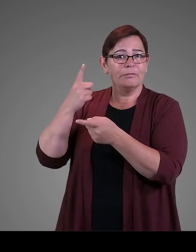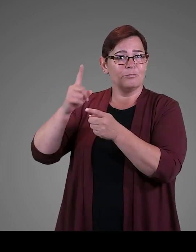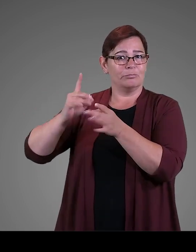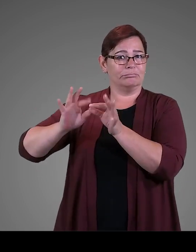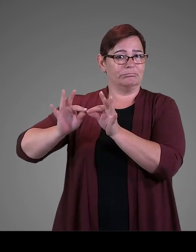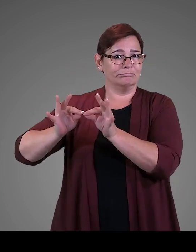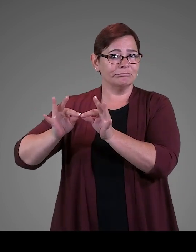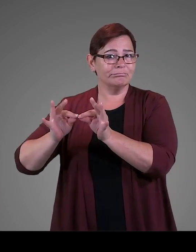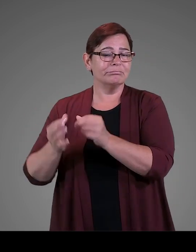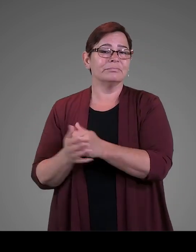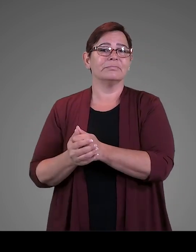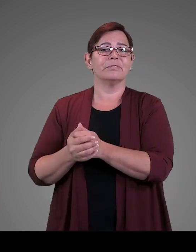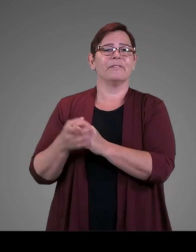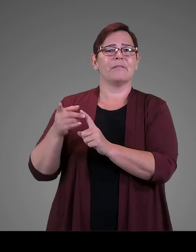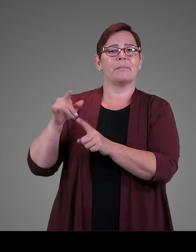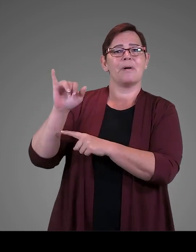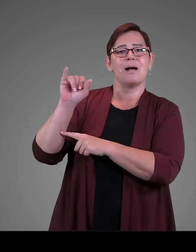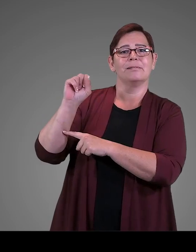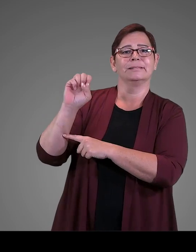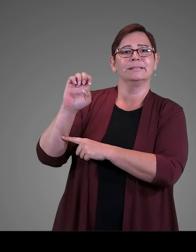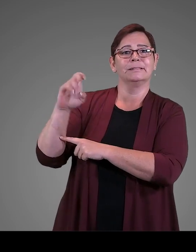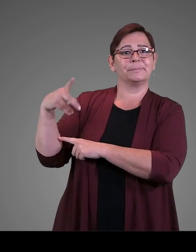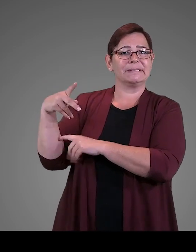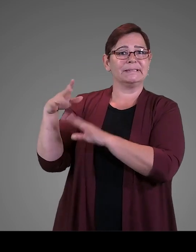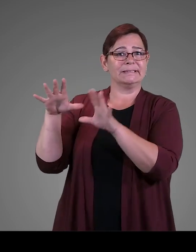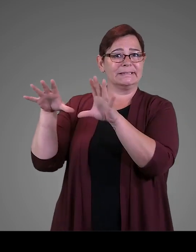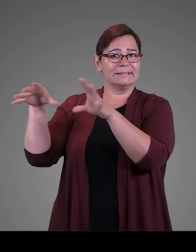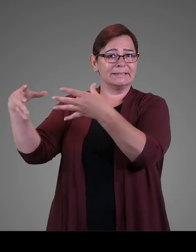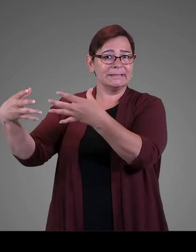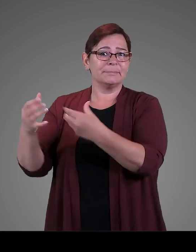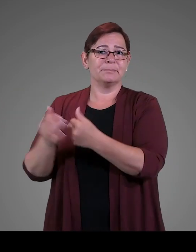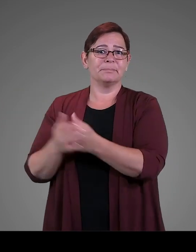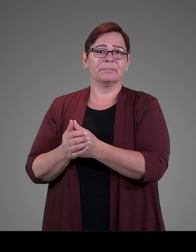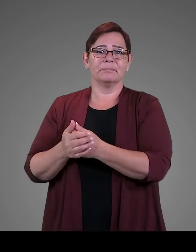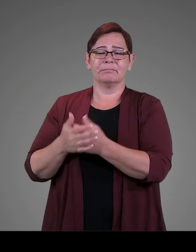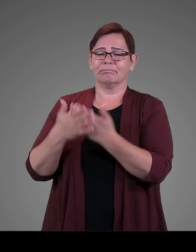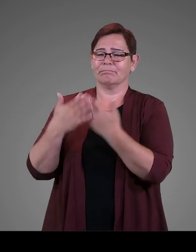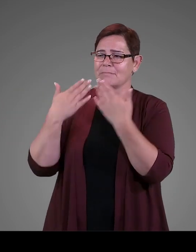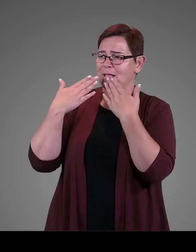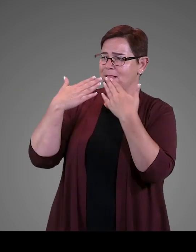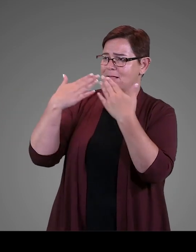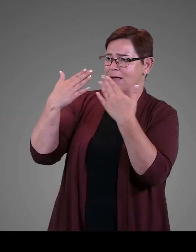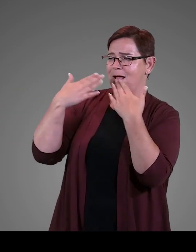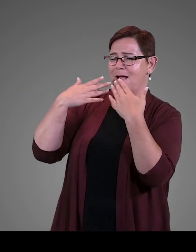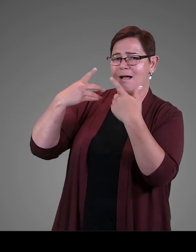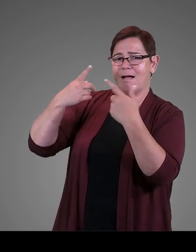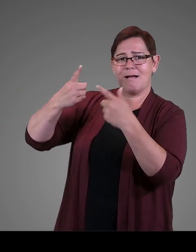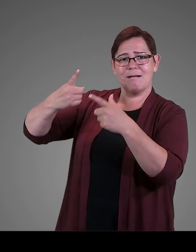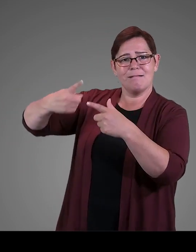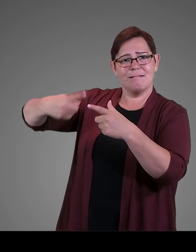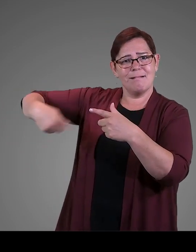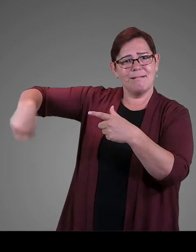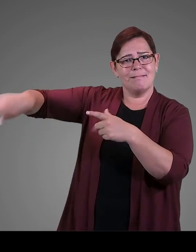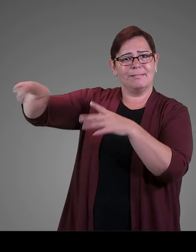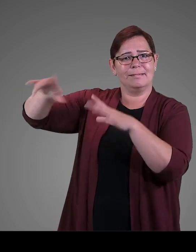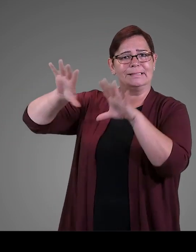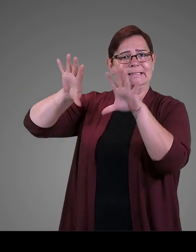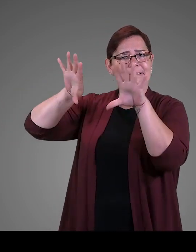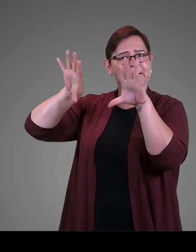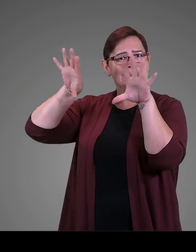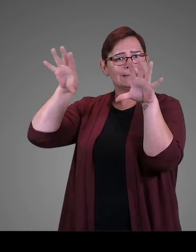Chantal est ici pour l'interprétation. Elle vient de l'équipe de ISEP. Donc merci à toute